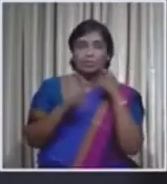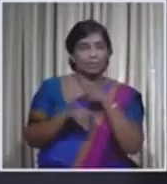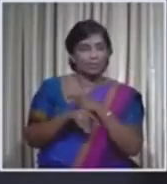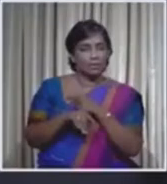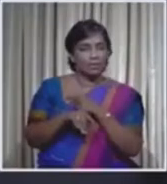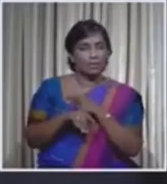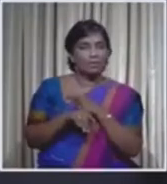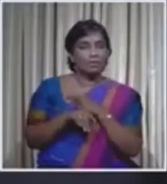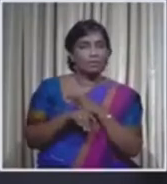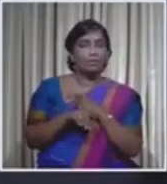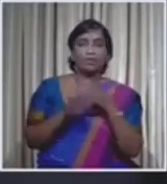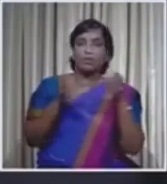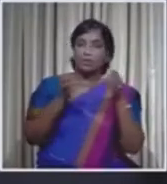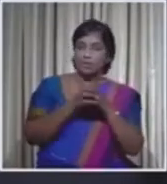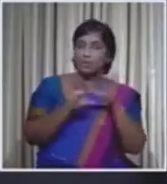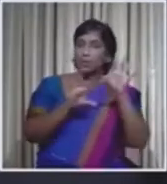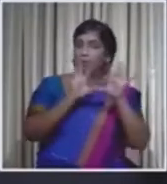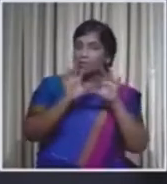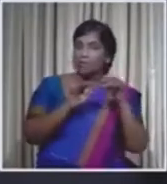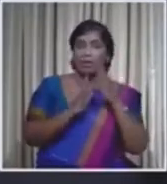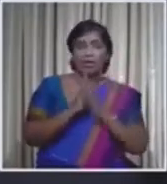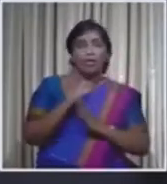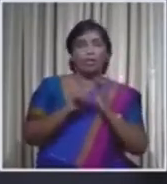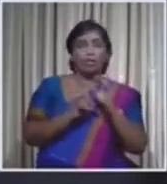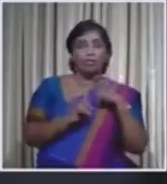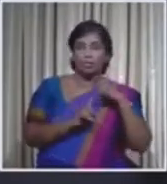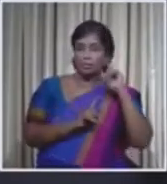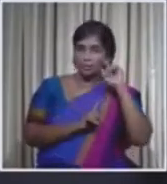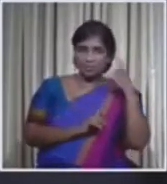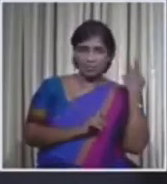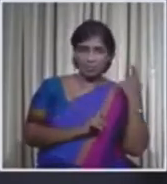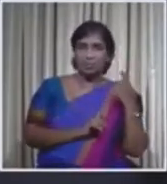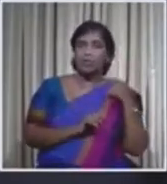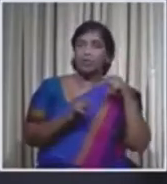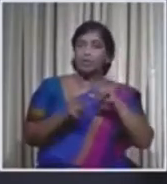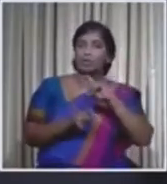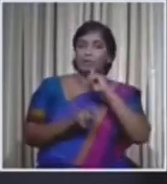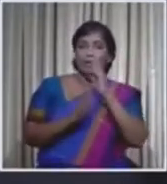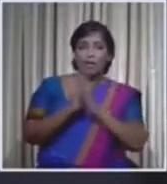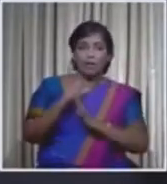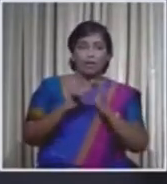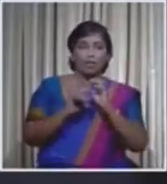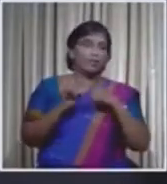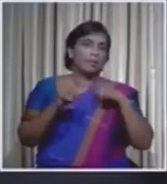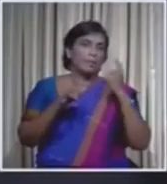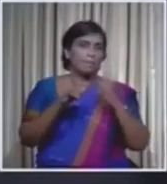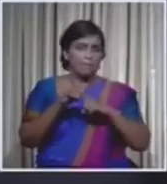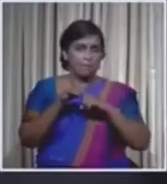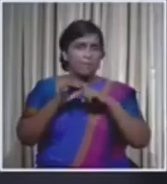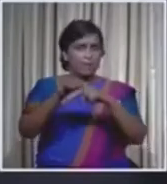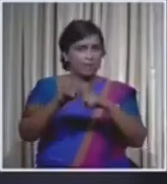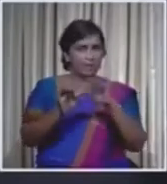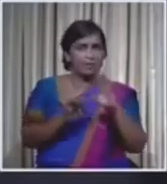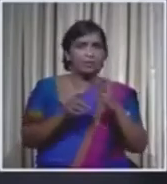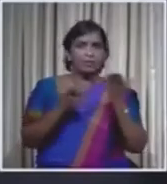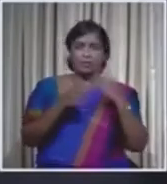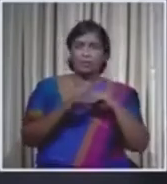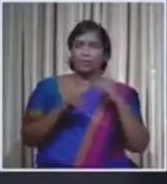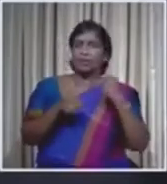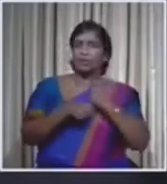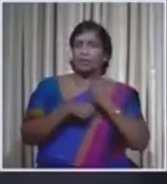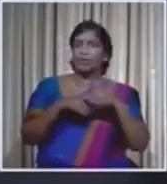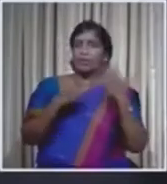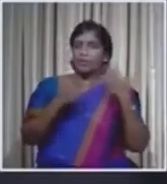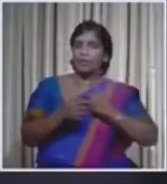මේ බලකාය පත් කරනකොට ඇමතිවරු දැනගෙන හිටියේ නැහැ ඉතින් අධිකරණ ඇමතිතුමා ඒ ගැන ප්‍රශ්නයක් මතු කරා ඊට පස්සේ තව ගැසට් එකකින්